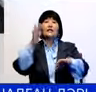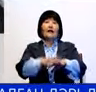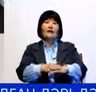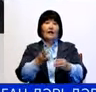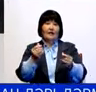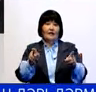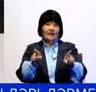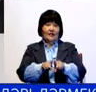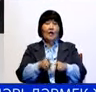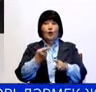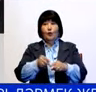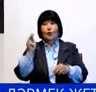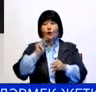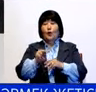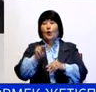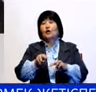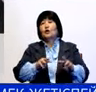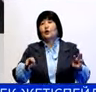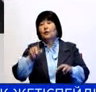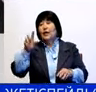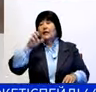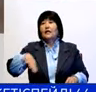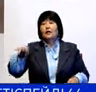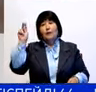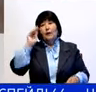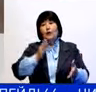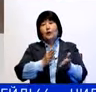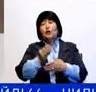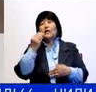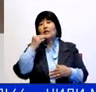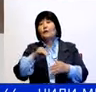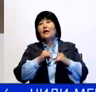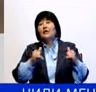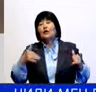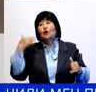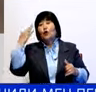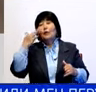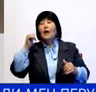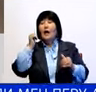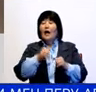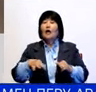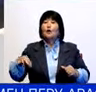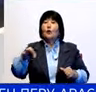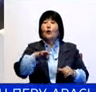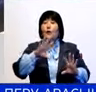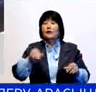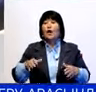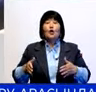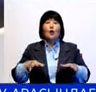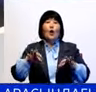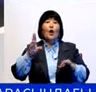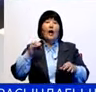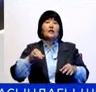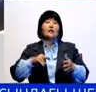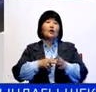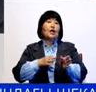инвестиция. Осы ретте оқу ағарту министрі еліміздегі білім жүйесінің сапасын арттыру мақсатында әр облыс бойынша жол картасы жүзеге